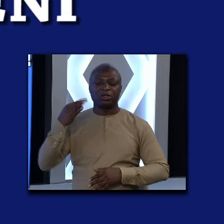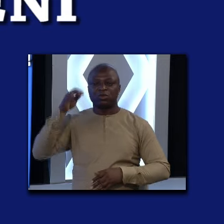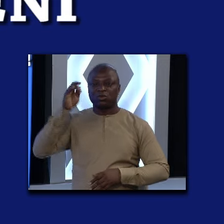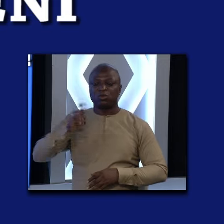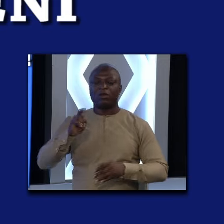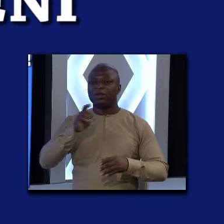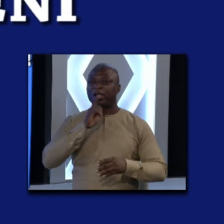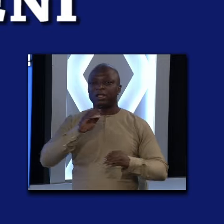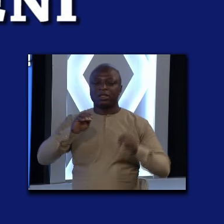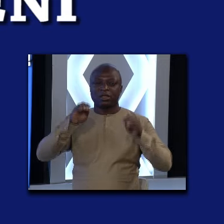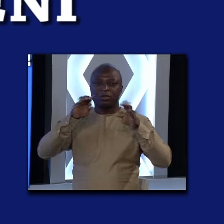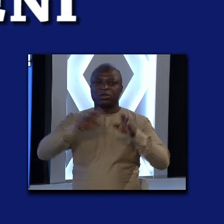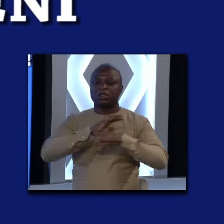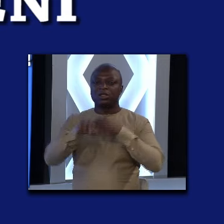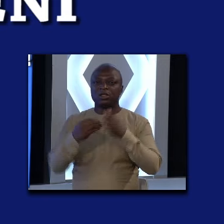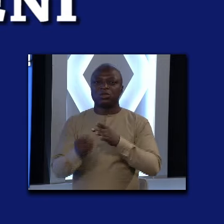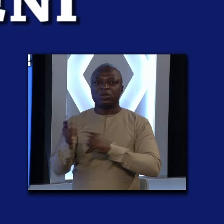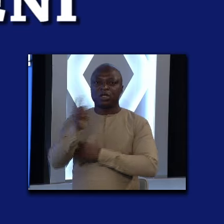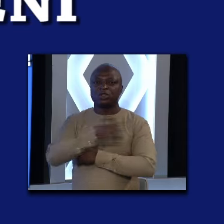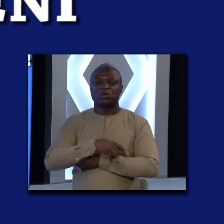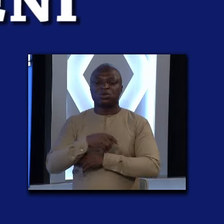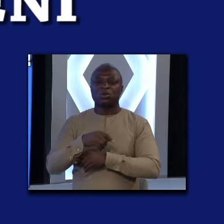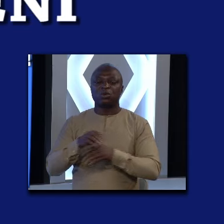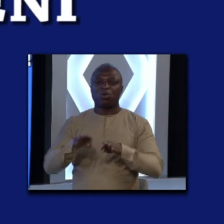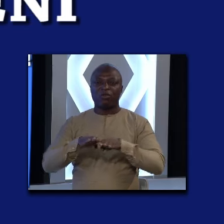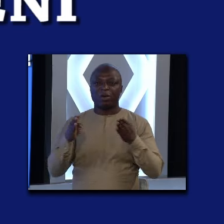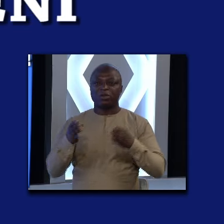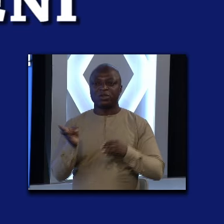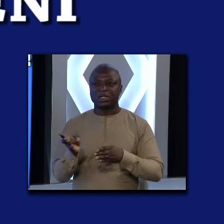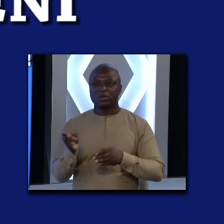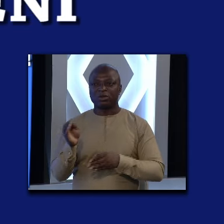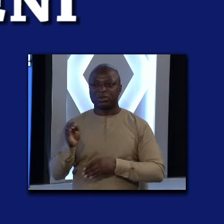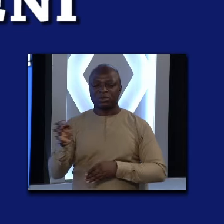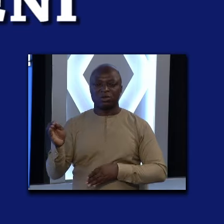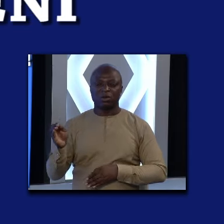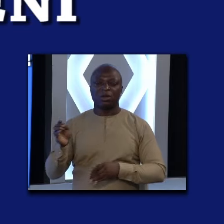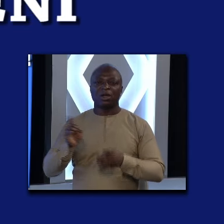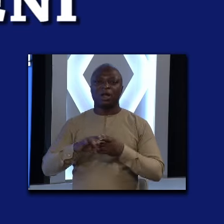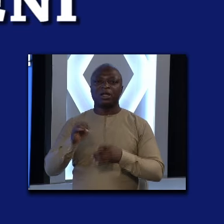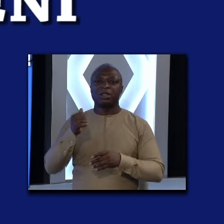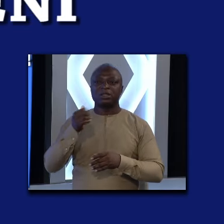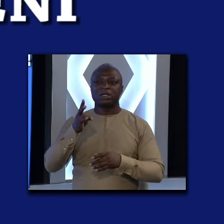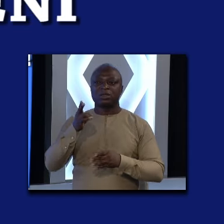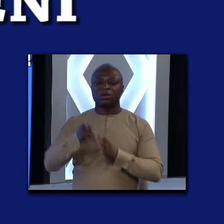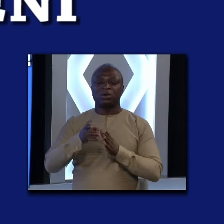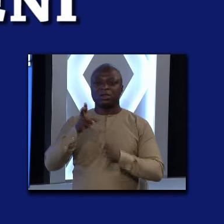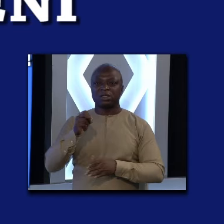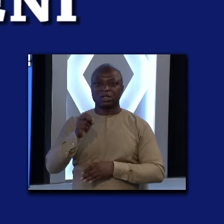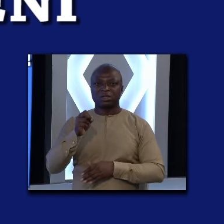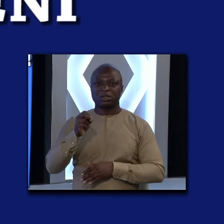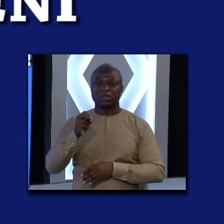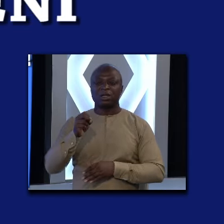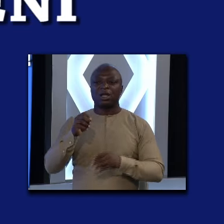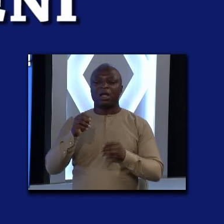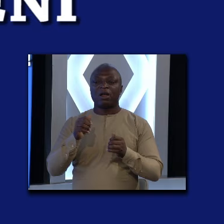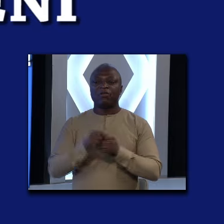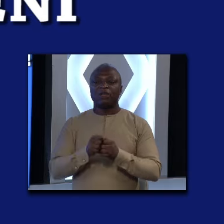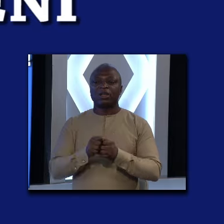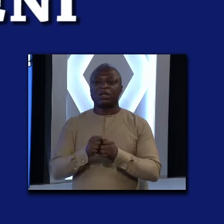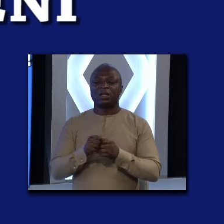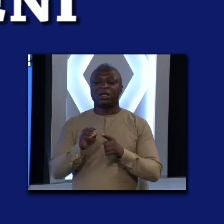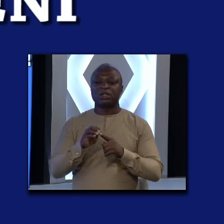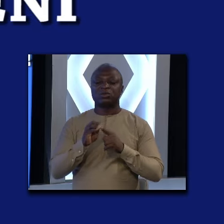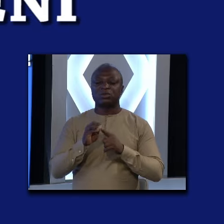doivent être déposés tous les jours ouvrables de 7h00 à 17h30, à l'exception